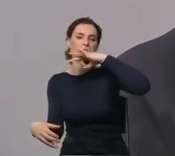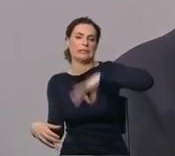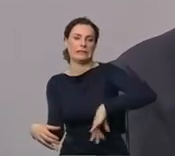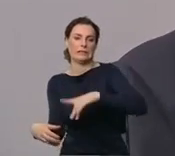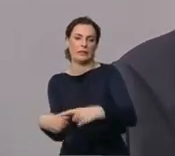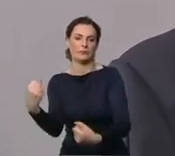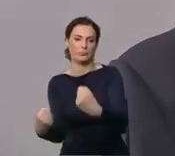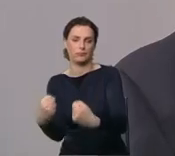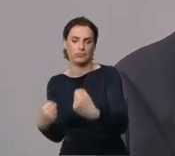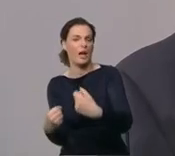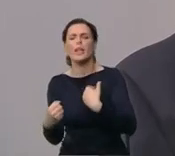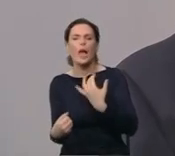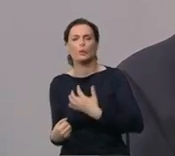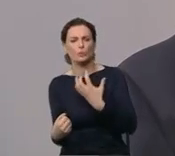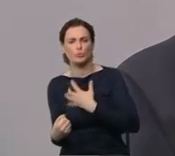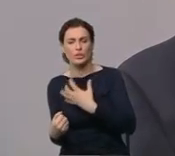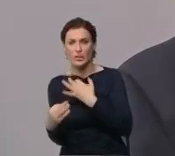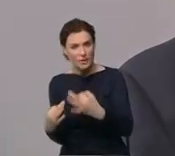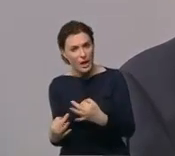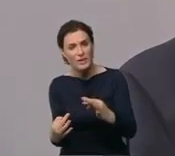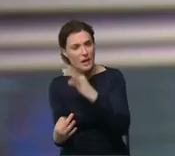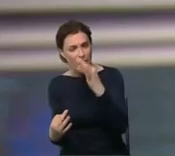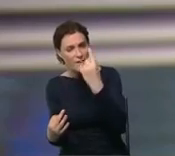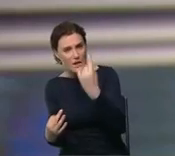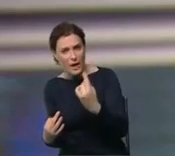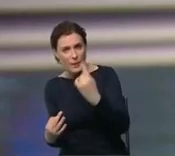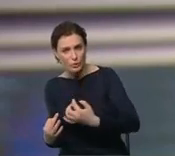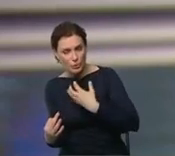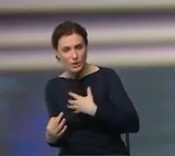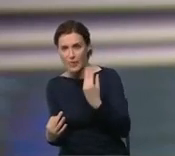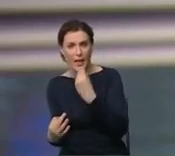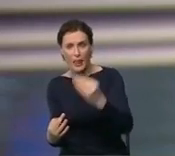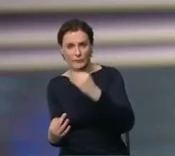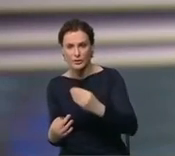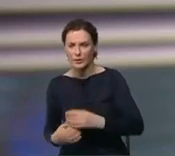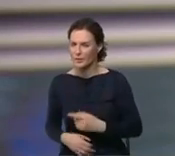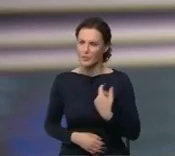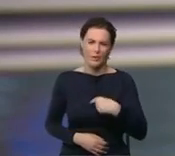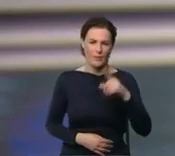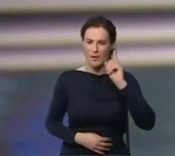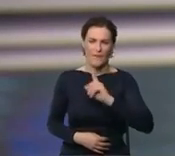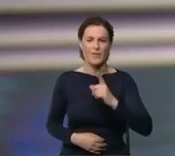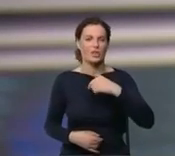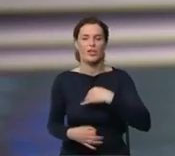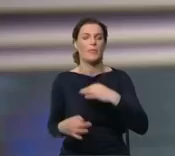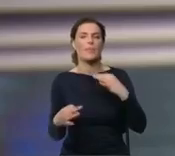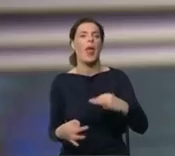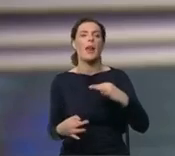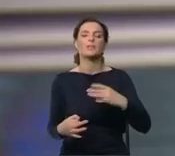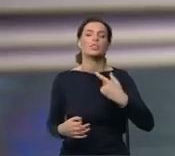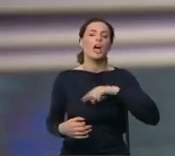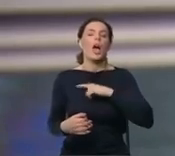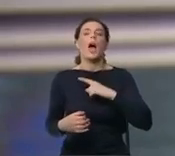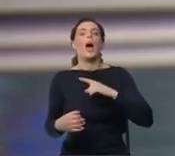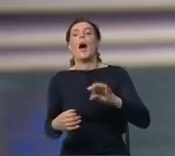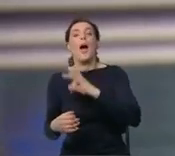że obecnie w F1 są po prostu najlepsi kierowcy świata? To nie jest tak, że Formuła 1 dochodzą do